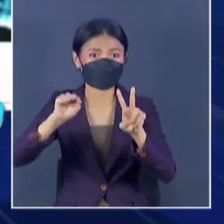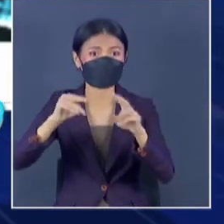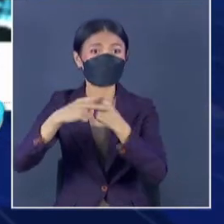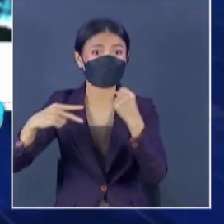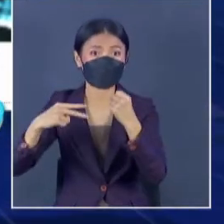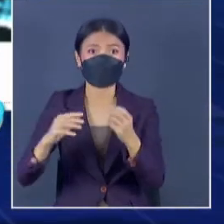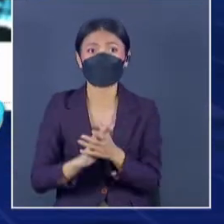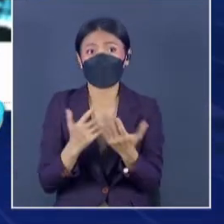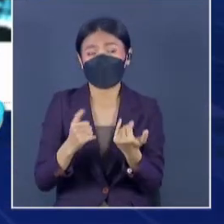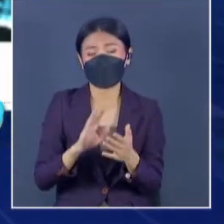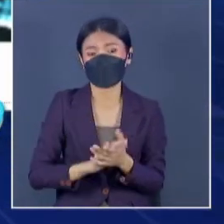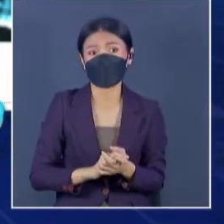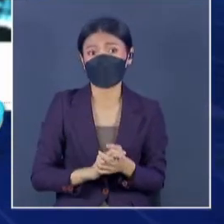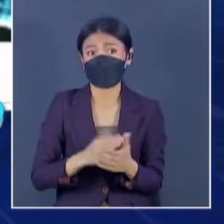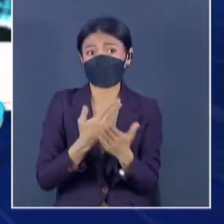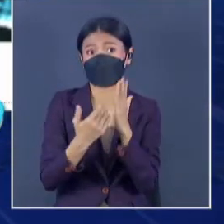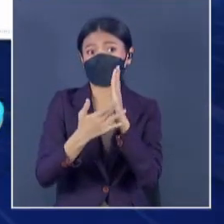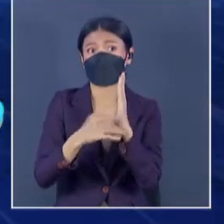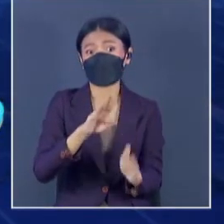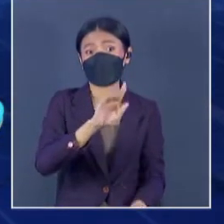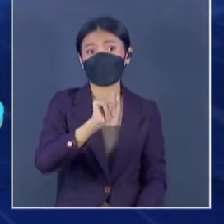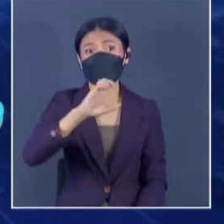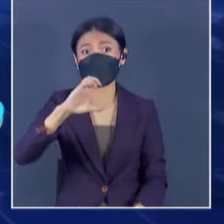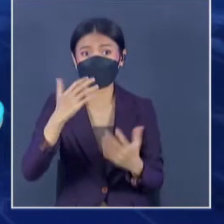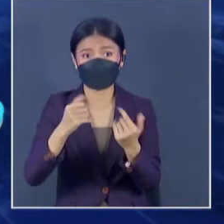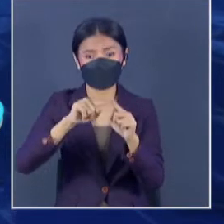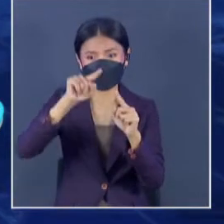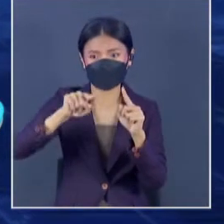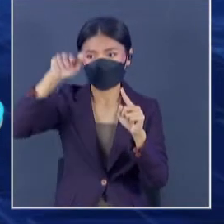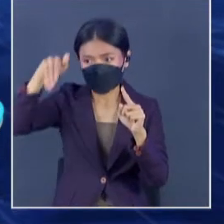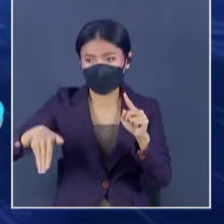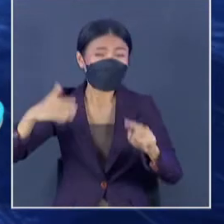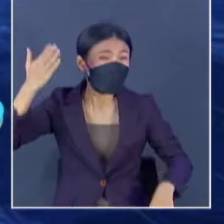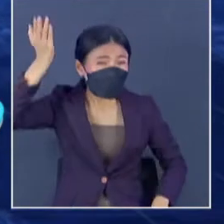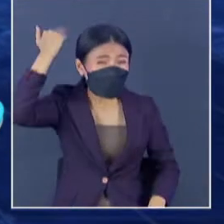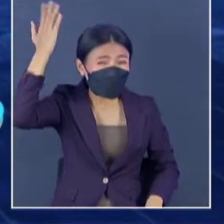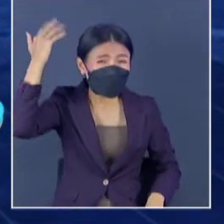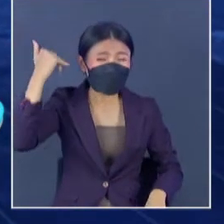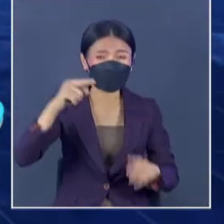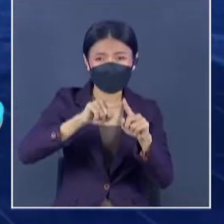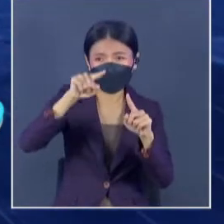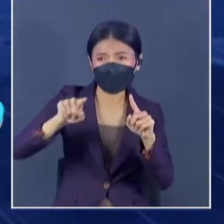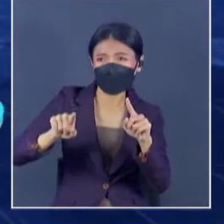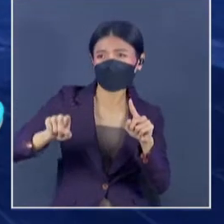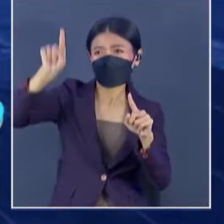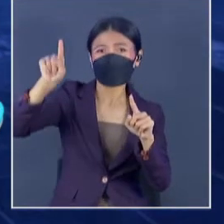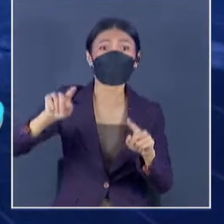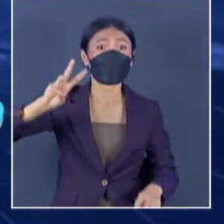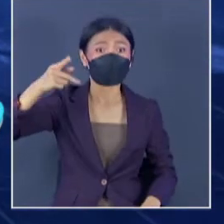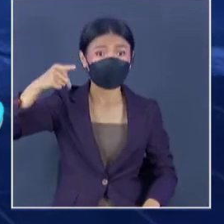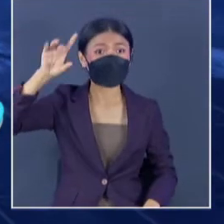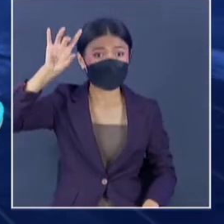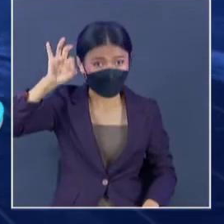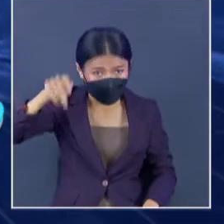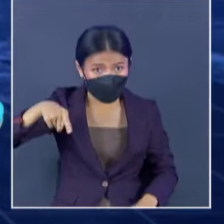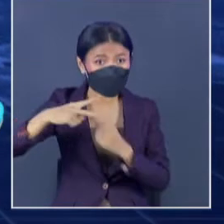ตคอยยังซุดตัวลงมากกว่า 40% นับตั้งแต่ที่ทำสถิติสูงสุดเหนือระดับ 69,000 ดอลลาร์ซึ่งเกิดขึ้น